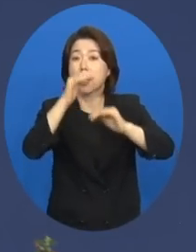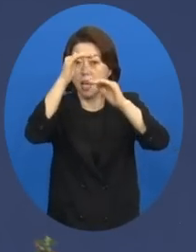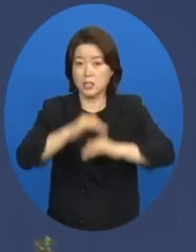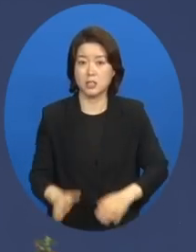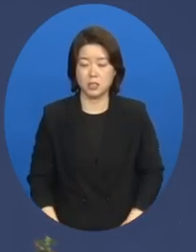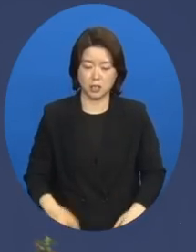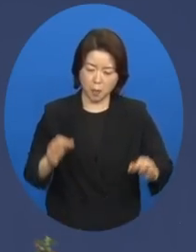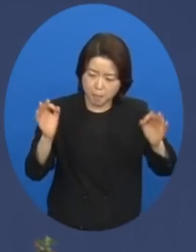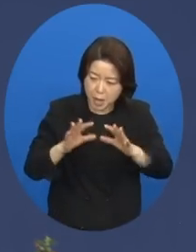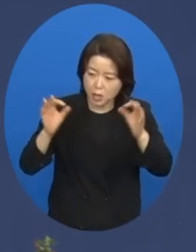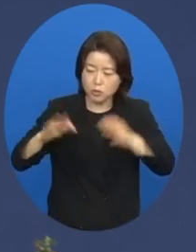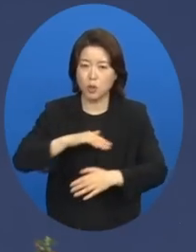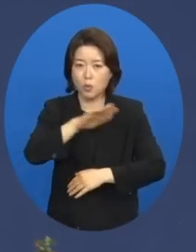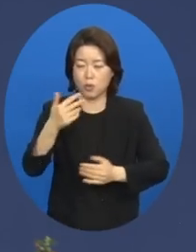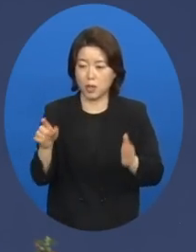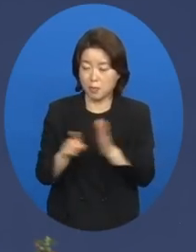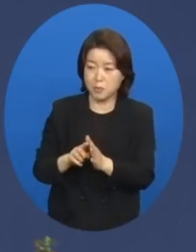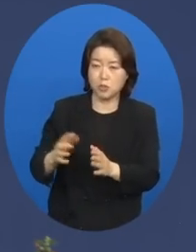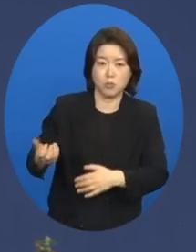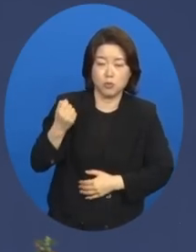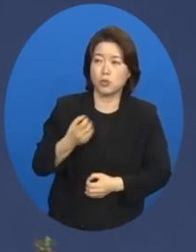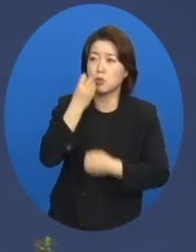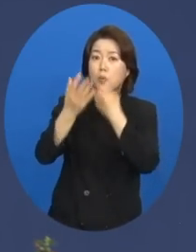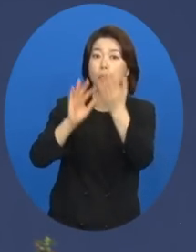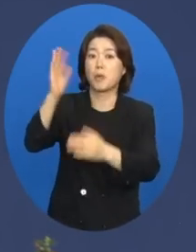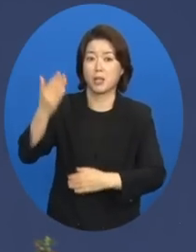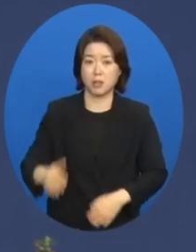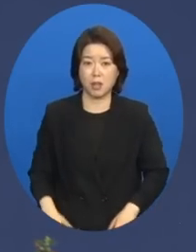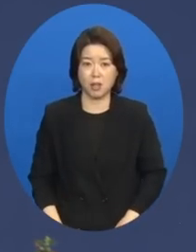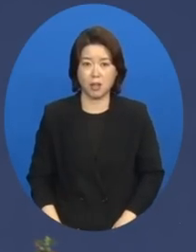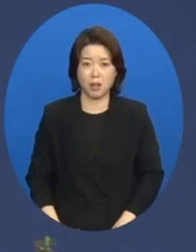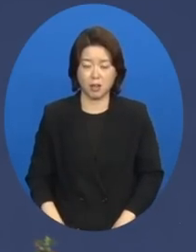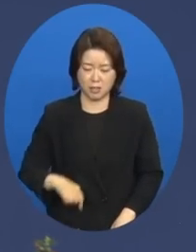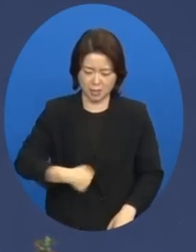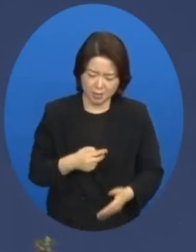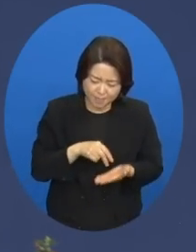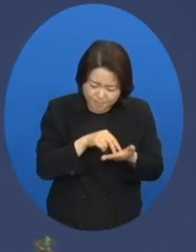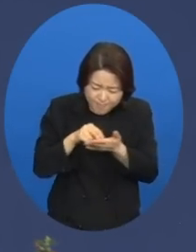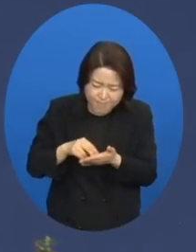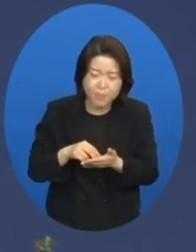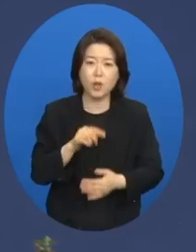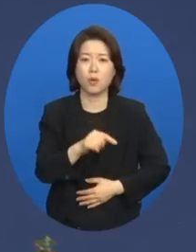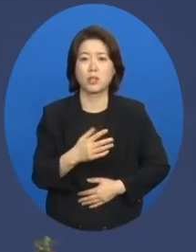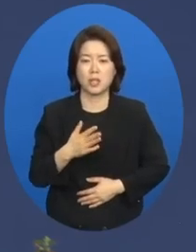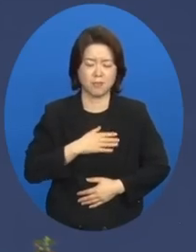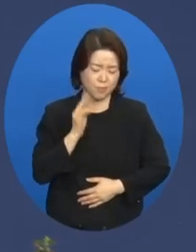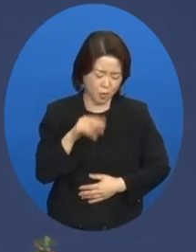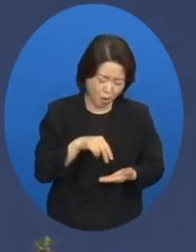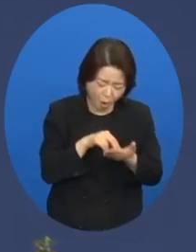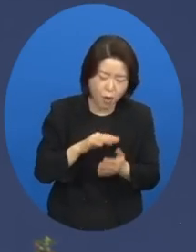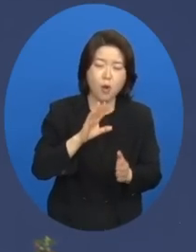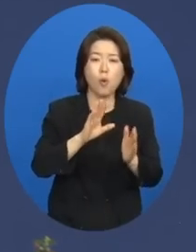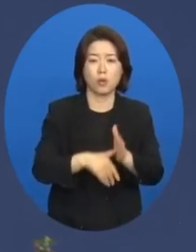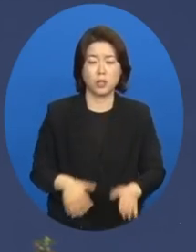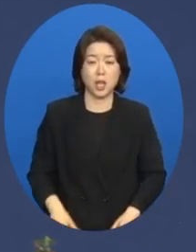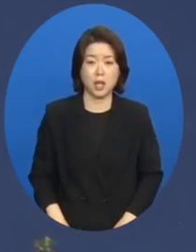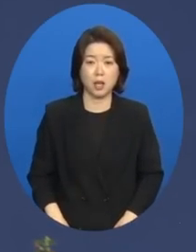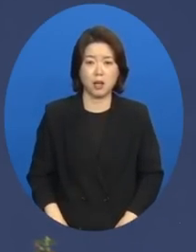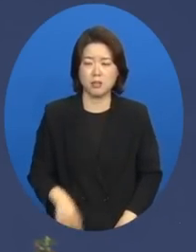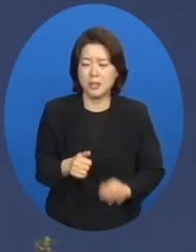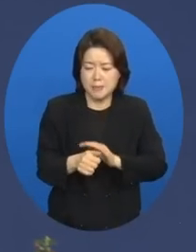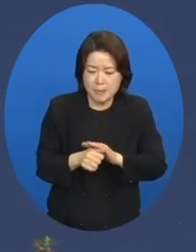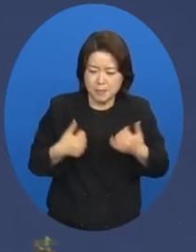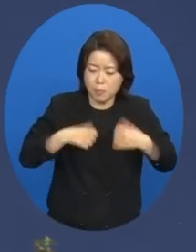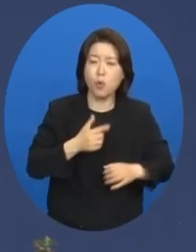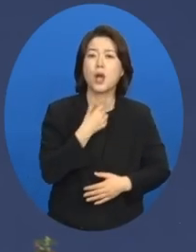매 순간 우리가 믿음으로 누리는 고백입니다. 지독하게 외로울 때, 너무너무 두려울 때, 물러나고 싶을